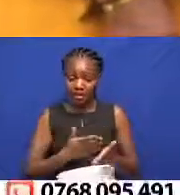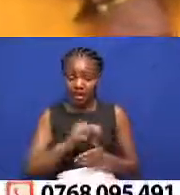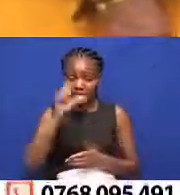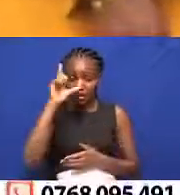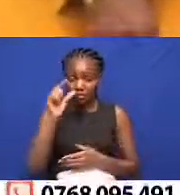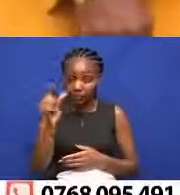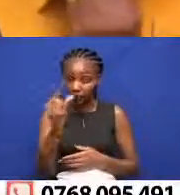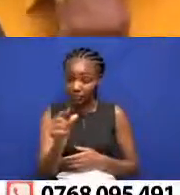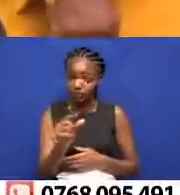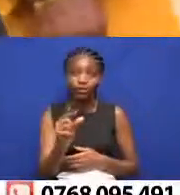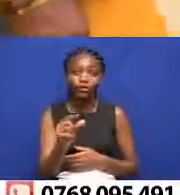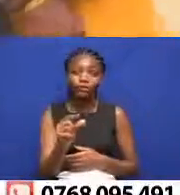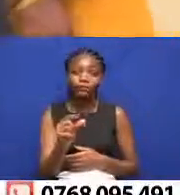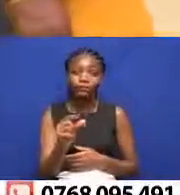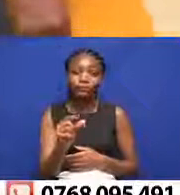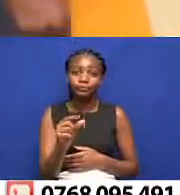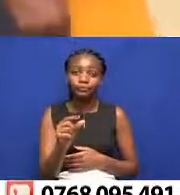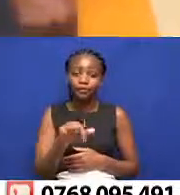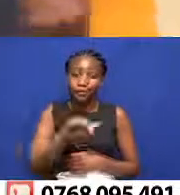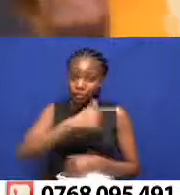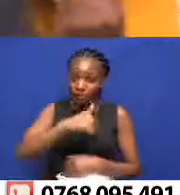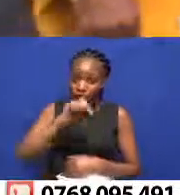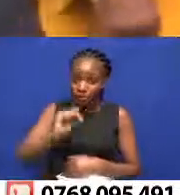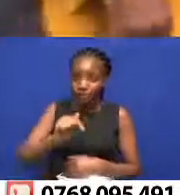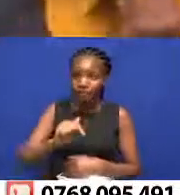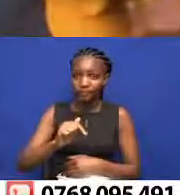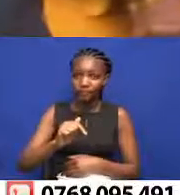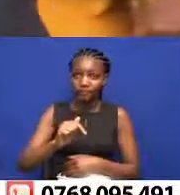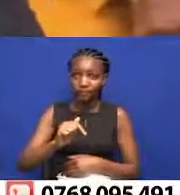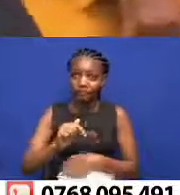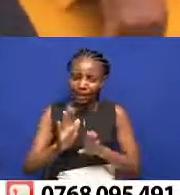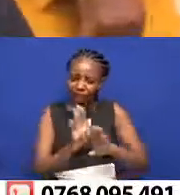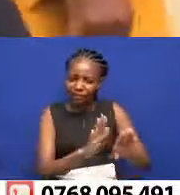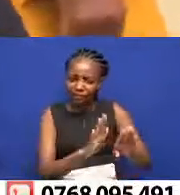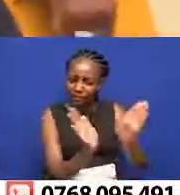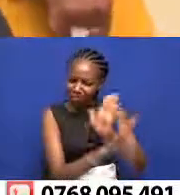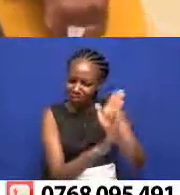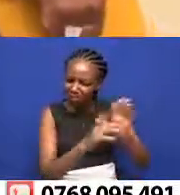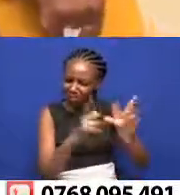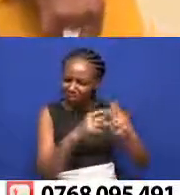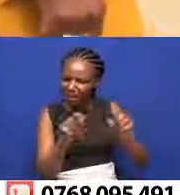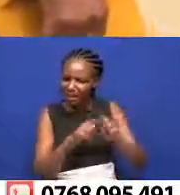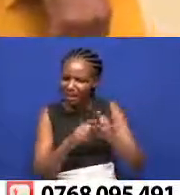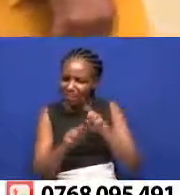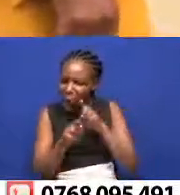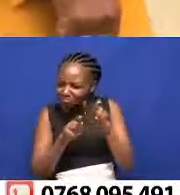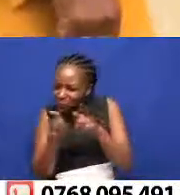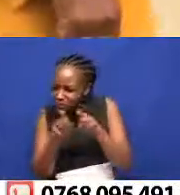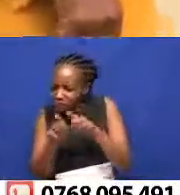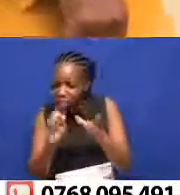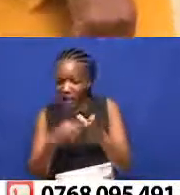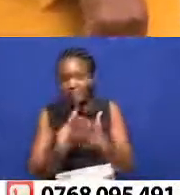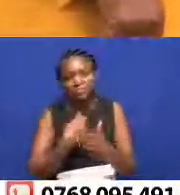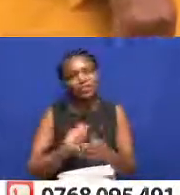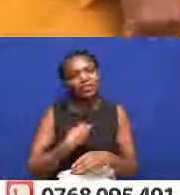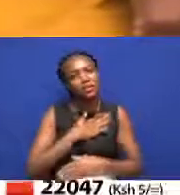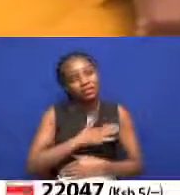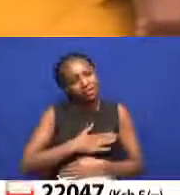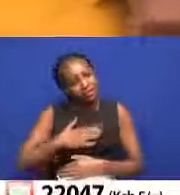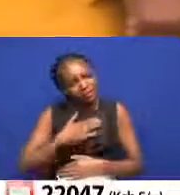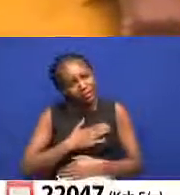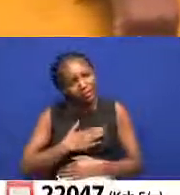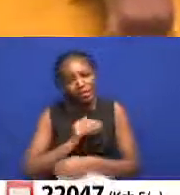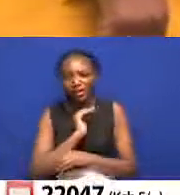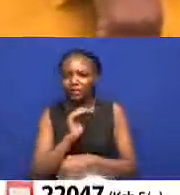hatukuzaliwa na ule utu kwa lazima tuwe tunatusi na kutukana na kukejeli. So mimi nawasihi kwa yoyote ambaye